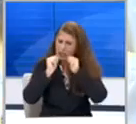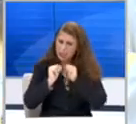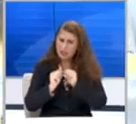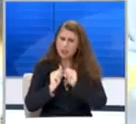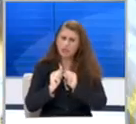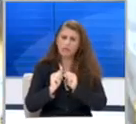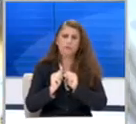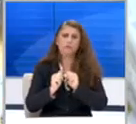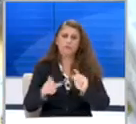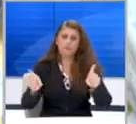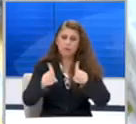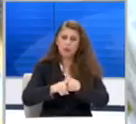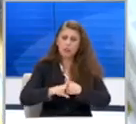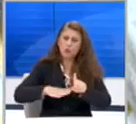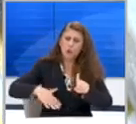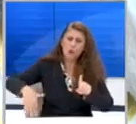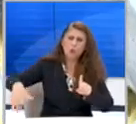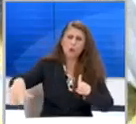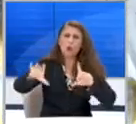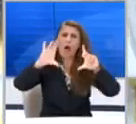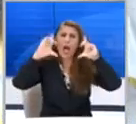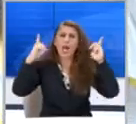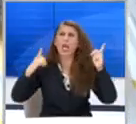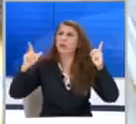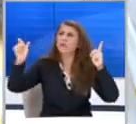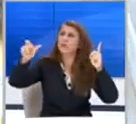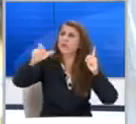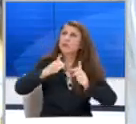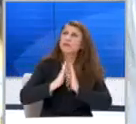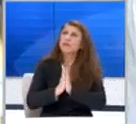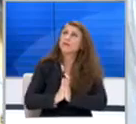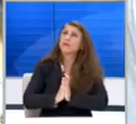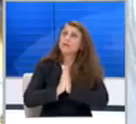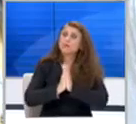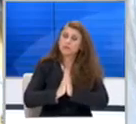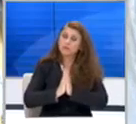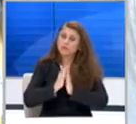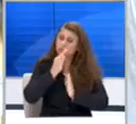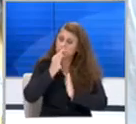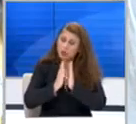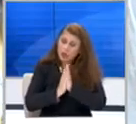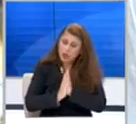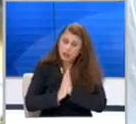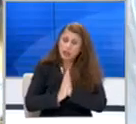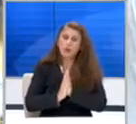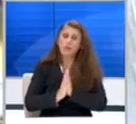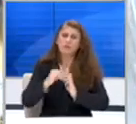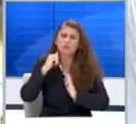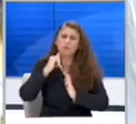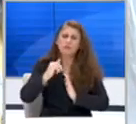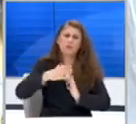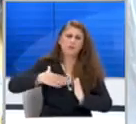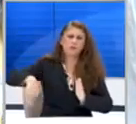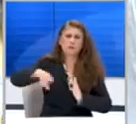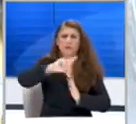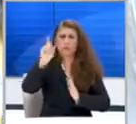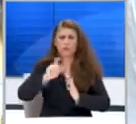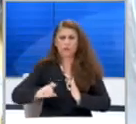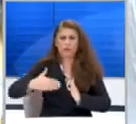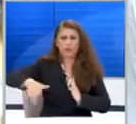Μαρίας, με τα πάντων των Αγίων μνημονεύσαντες, εαυτούς και αλλήλους και πάσαν την ζωήν ημών, Χριστό